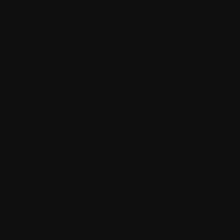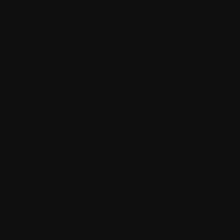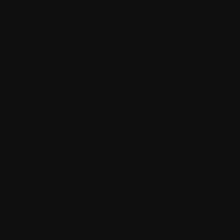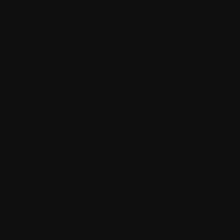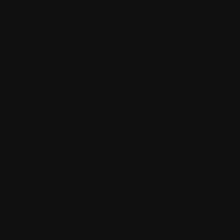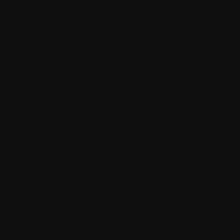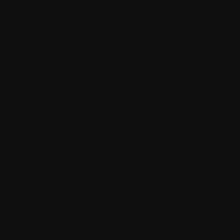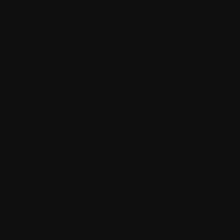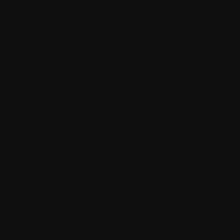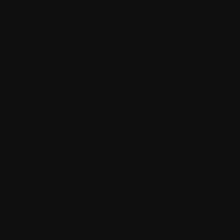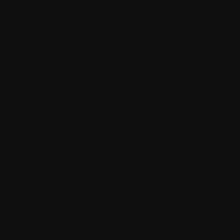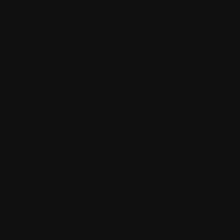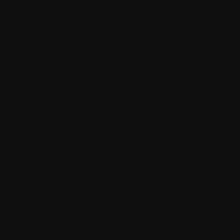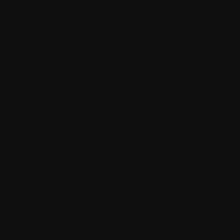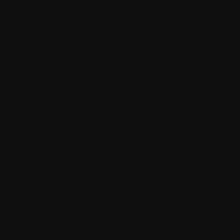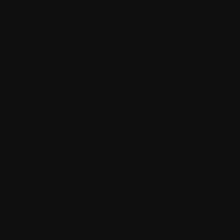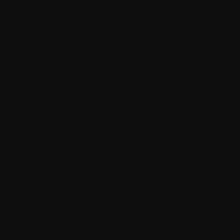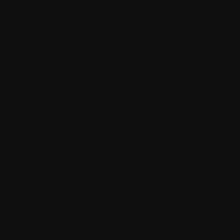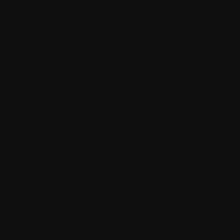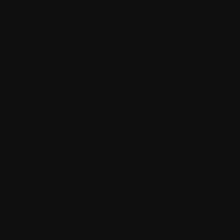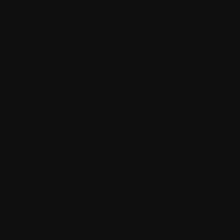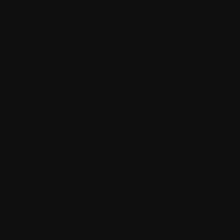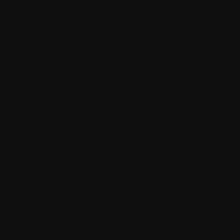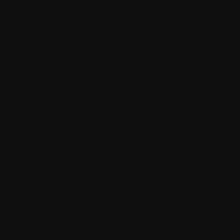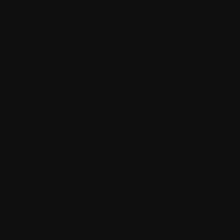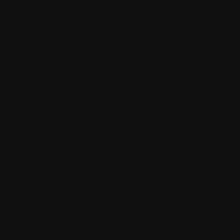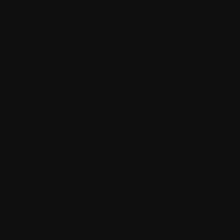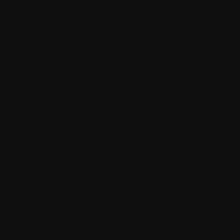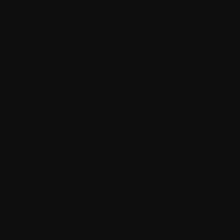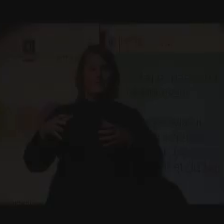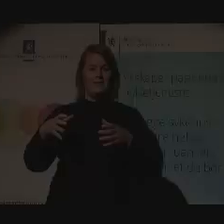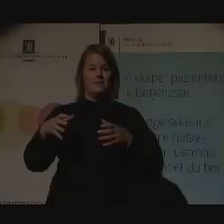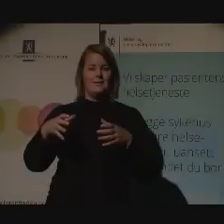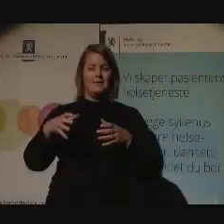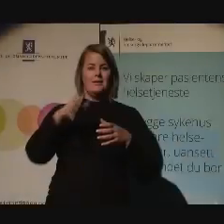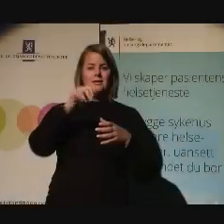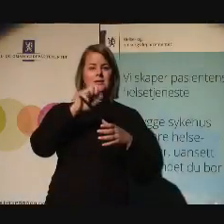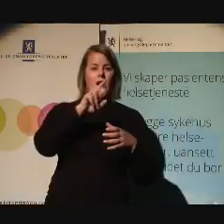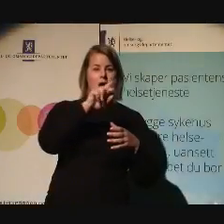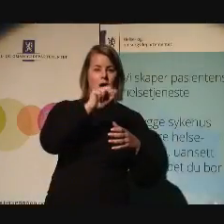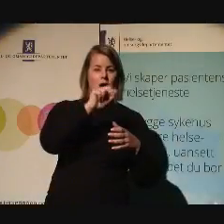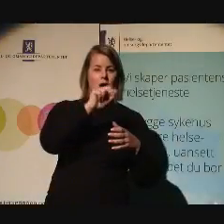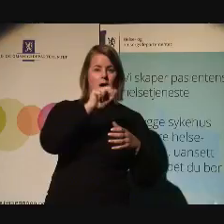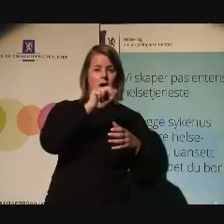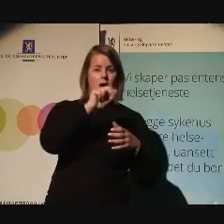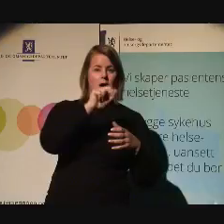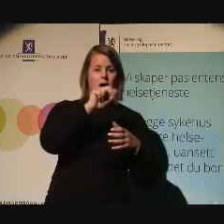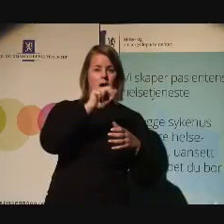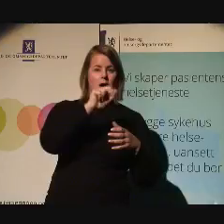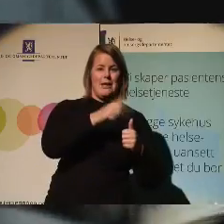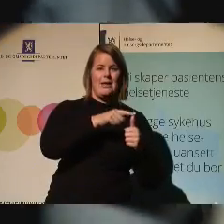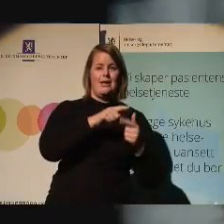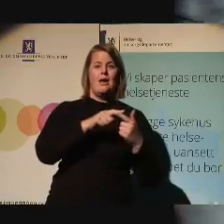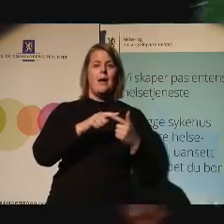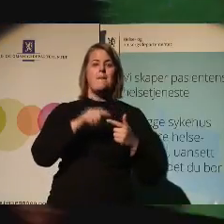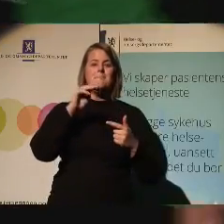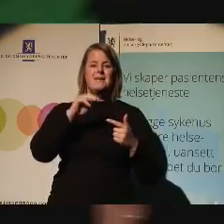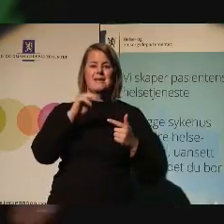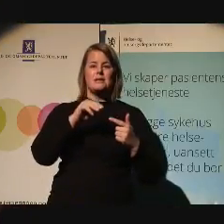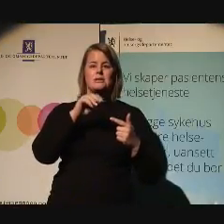Tusen takk til Allegro-kvartetten, som Yara Elisabeth Hilbig, Mathias